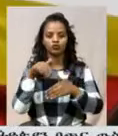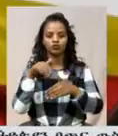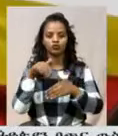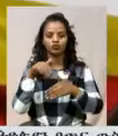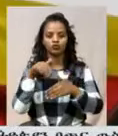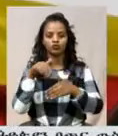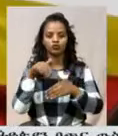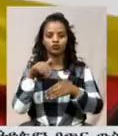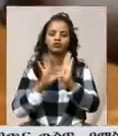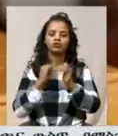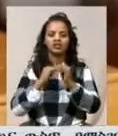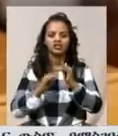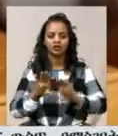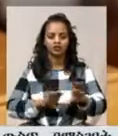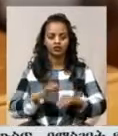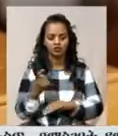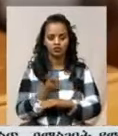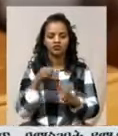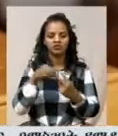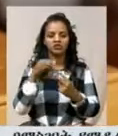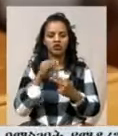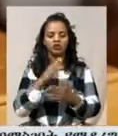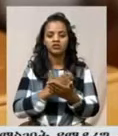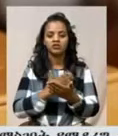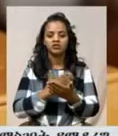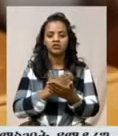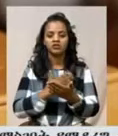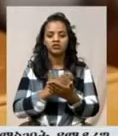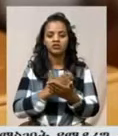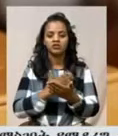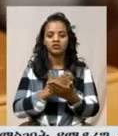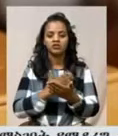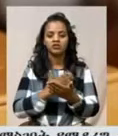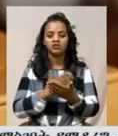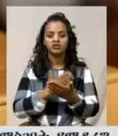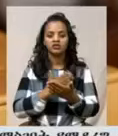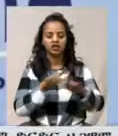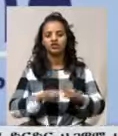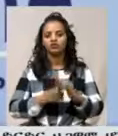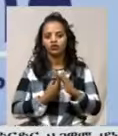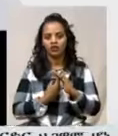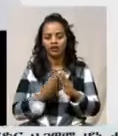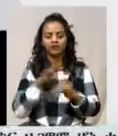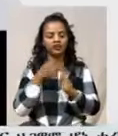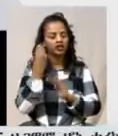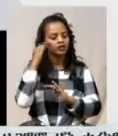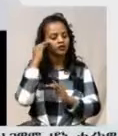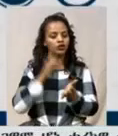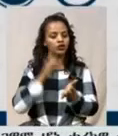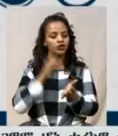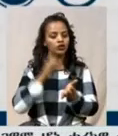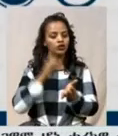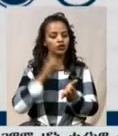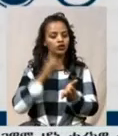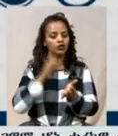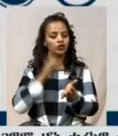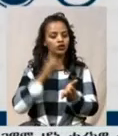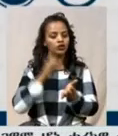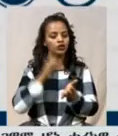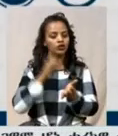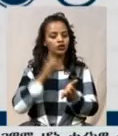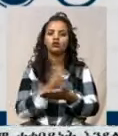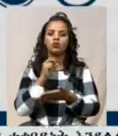በወርሃ ግንቦት መጨረሻ የሚካሄድ ሲሆን በምርጫው የሚሳተፉ ፓርቲዎችም ከወዲሁ ቅስቀሳቸውን ጀምረዋል። ጠቅላይ ሚኒስትር ዶክተር አብይ አህመድ በቅርቡ አዲስ